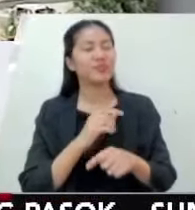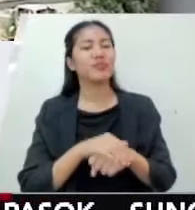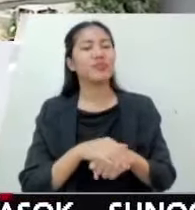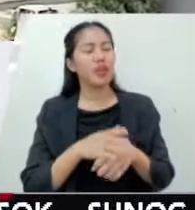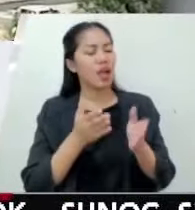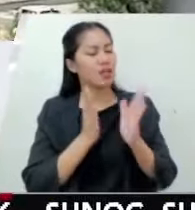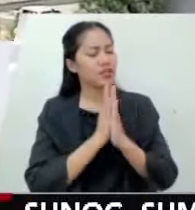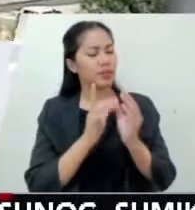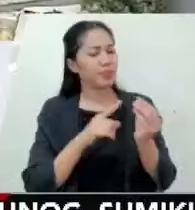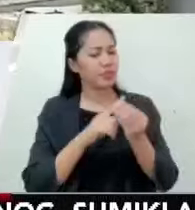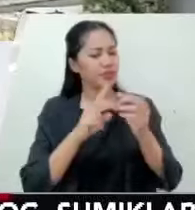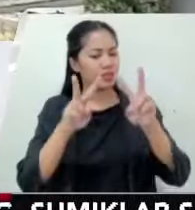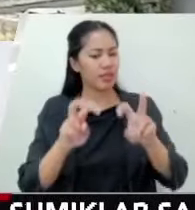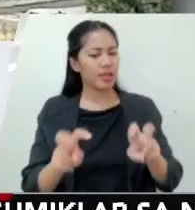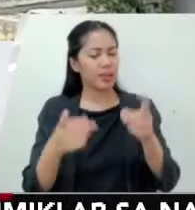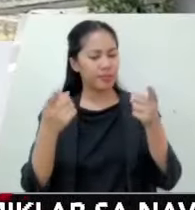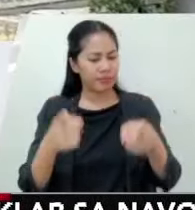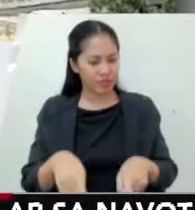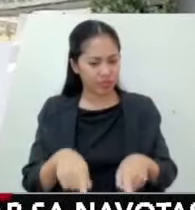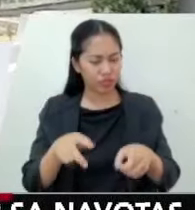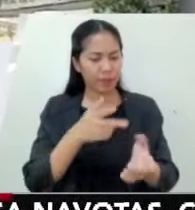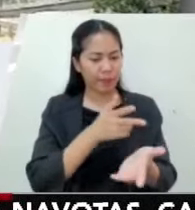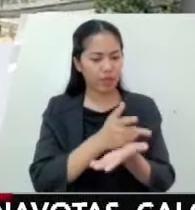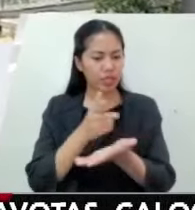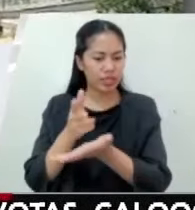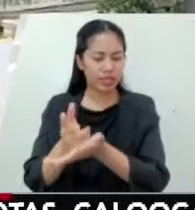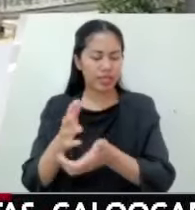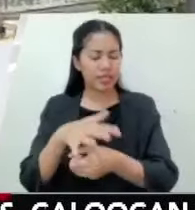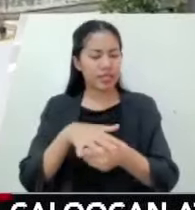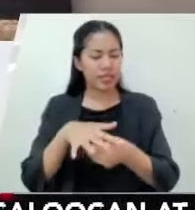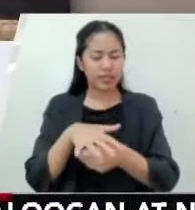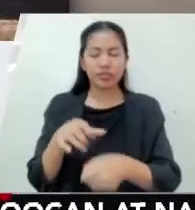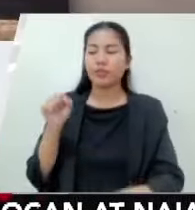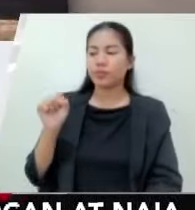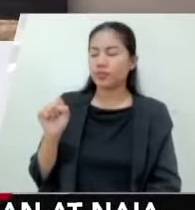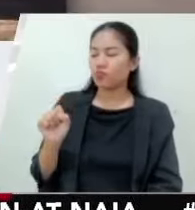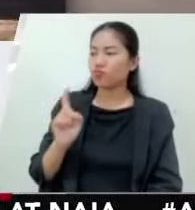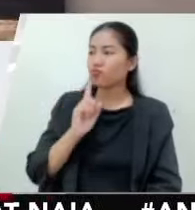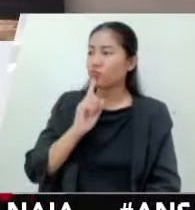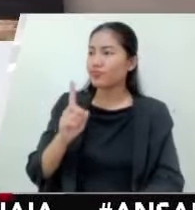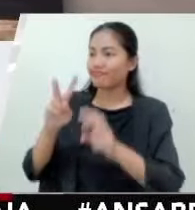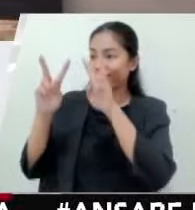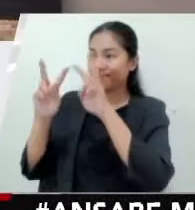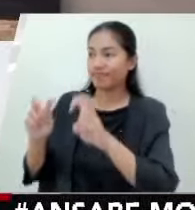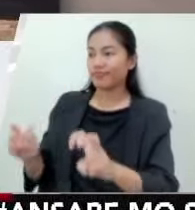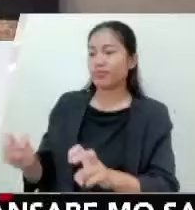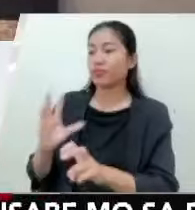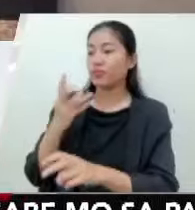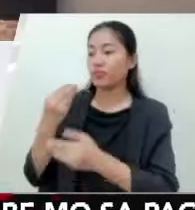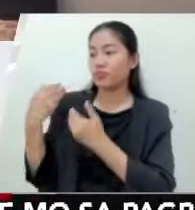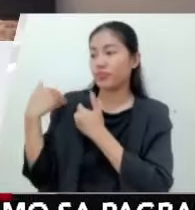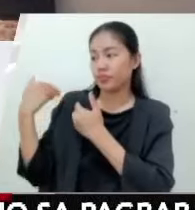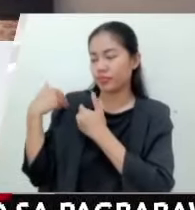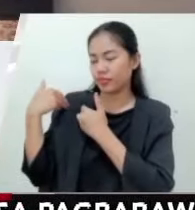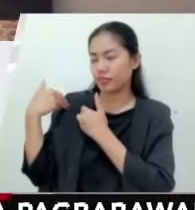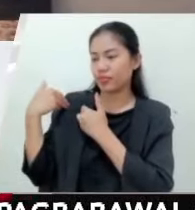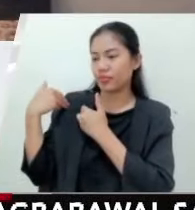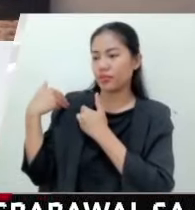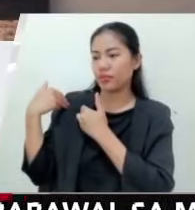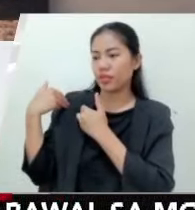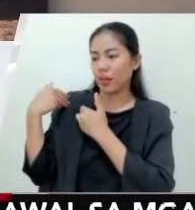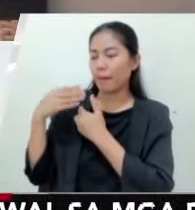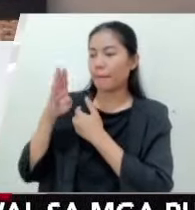po sa parking area. Actually, yung investigation, ang gumagawa po niyan is yung Bureau of Fire Protection.